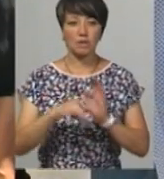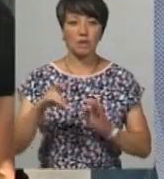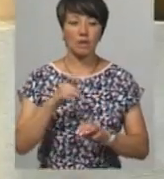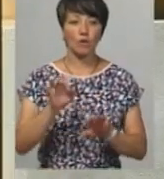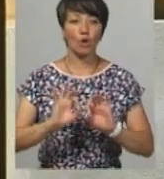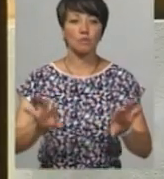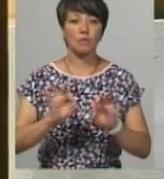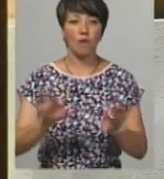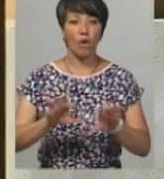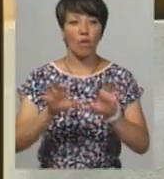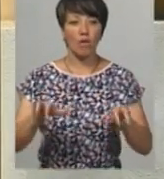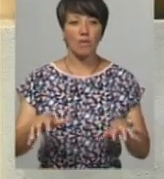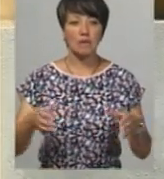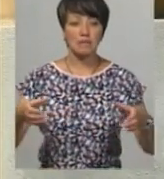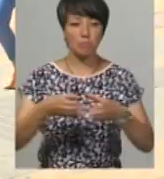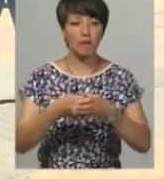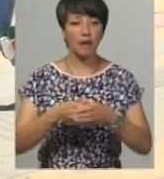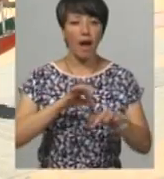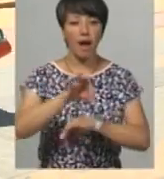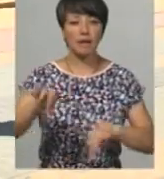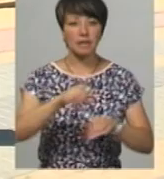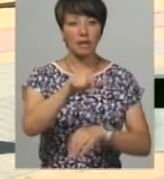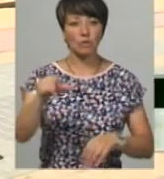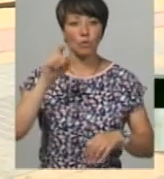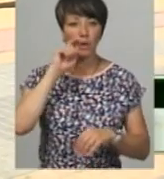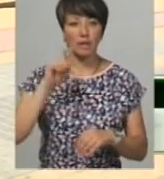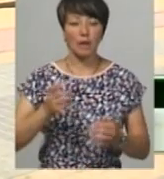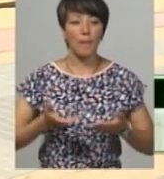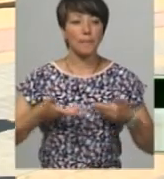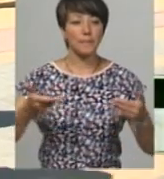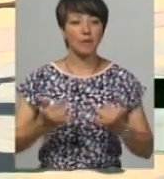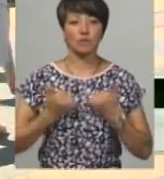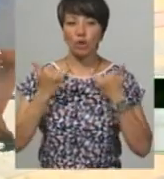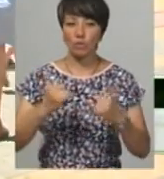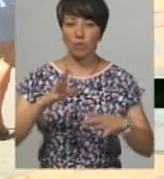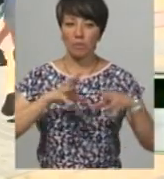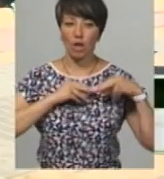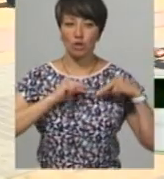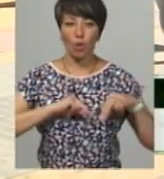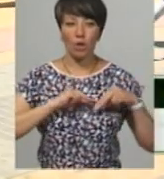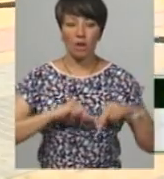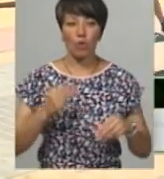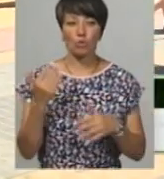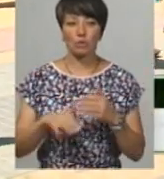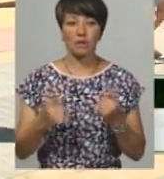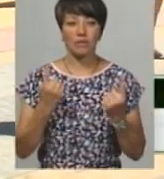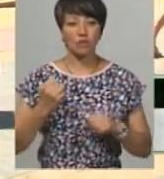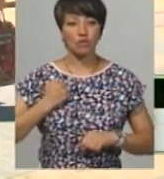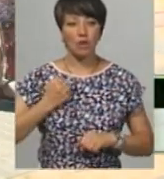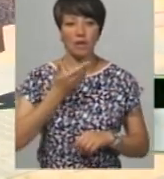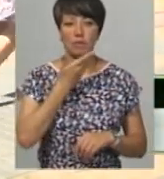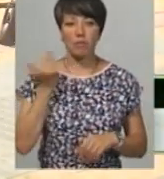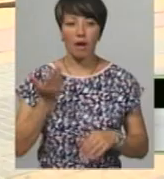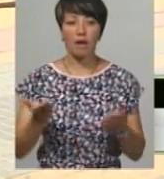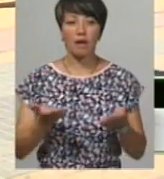обласної спілки архітекторів України Тарас Козюк. Ми вшановуємо наших колег, яких вже, на превеликий жаль, немає,